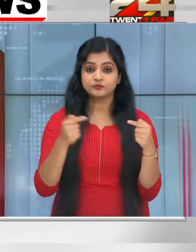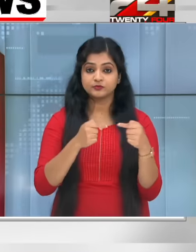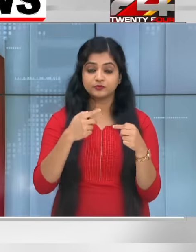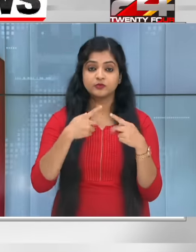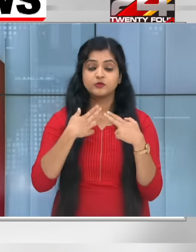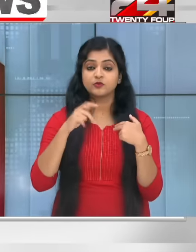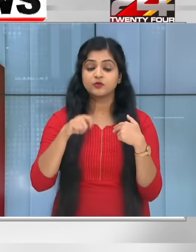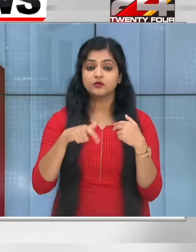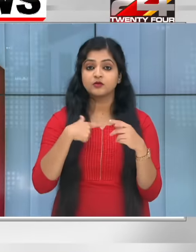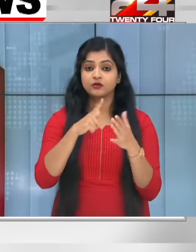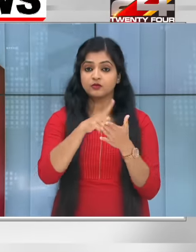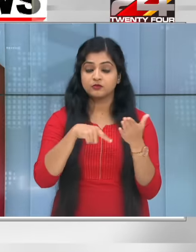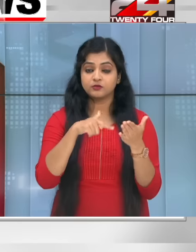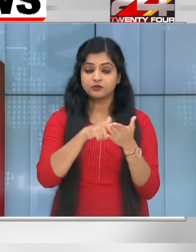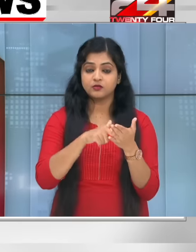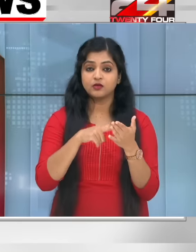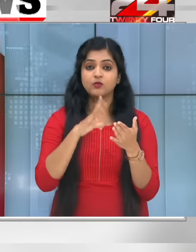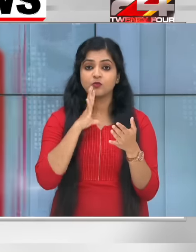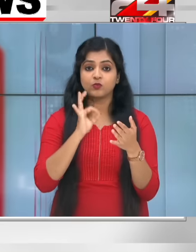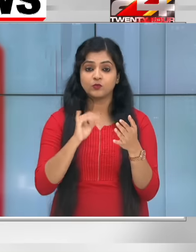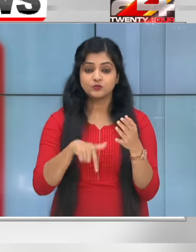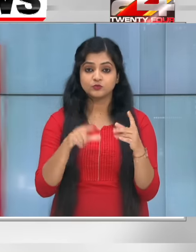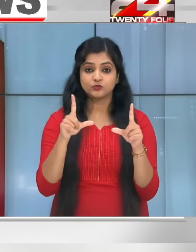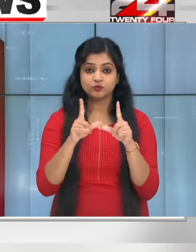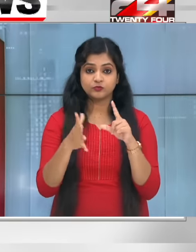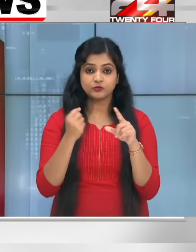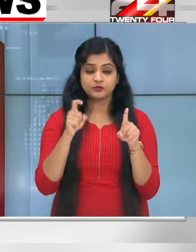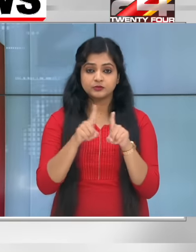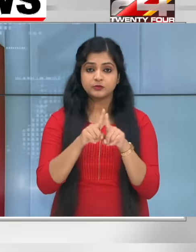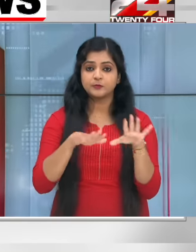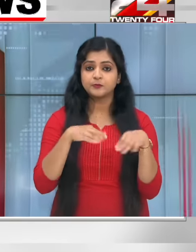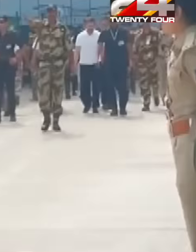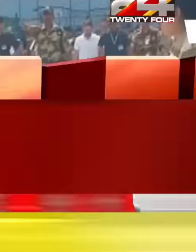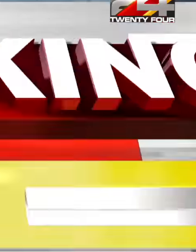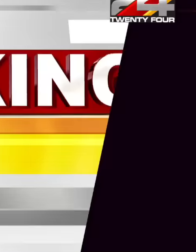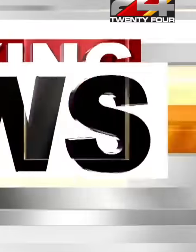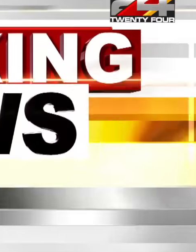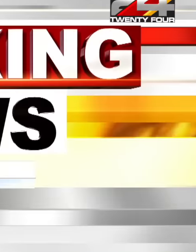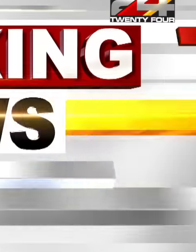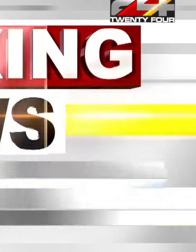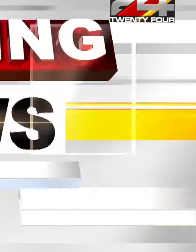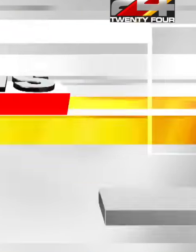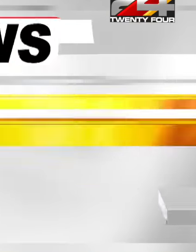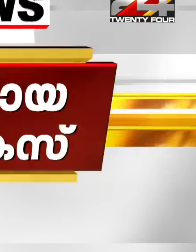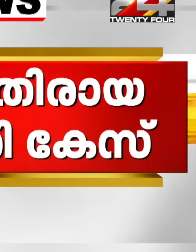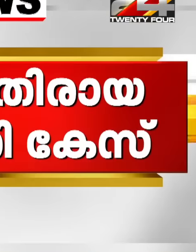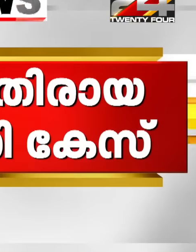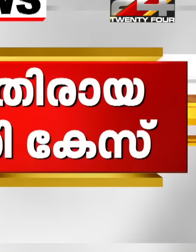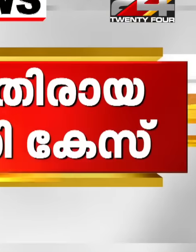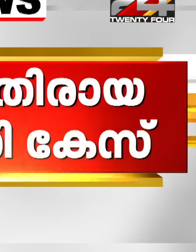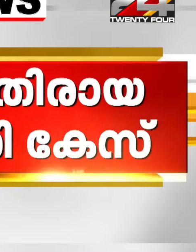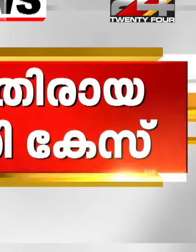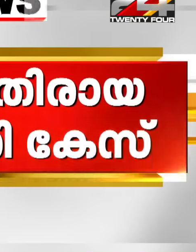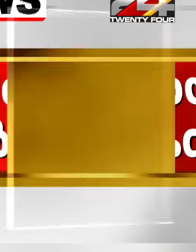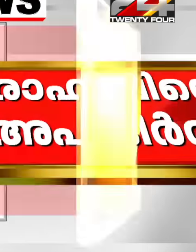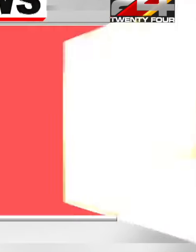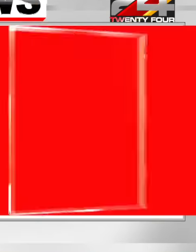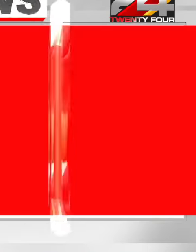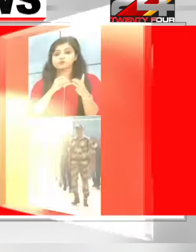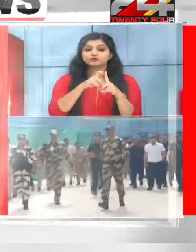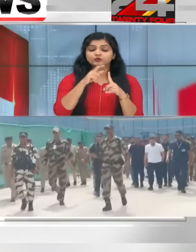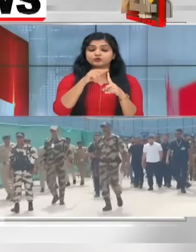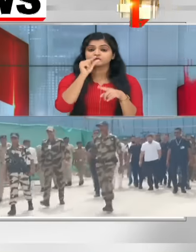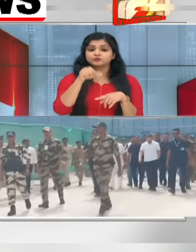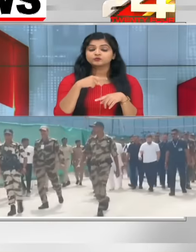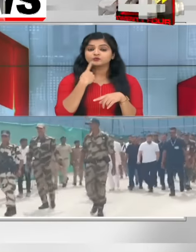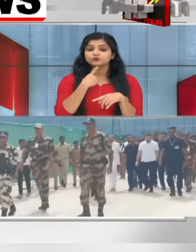ശേഖരിച്ചുകൊണ്ടല്ല ശിക്ഷാവിധിയിലേക്ക് എത്തിയത്. മോദി എന്ന പരാമർശം കൊണ്ട് താൻ ഉദ്ദേശിച്ചത് ആരെയാണ് എന്ന് രാജ്യത്തെ ജനങ്ങൾക്കെല്ലാം